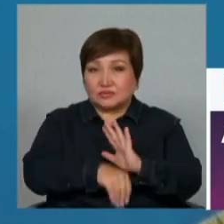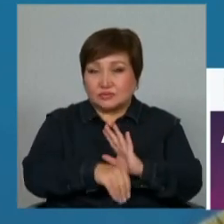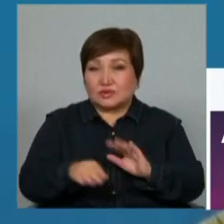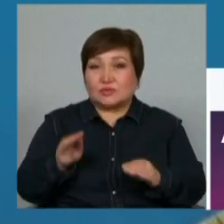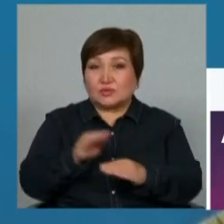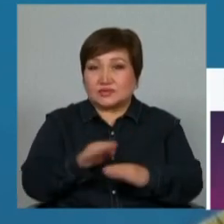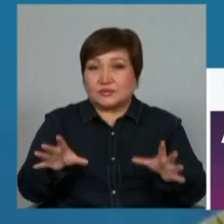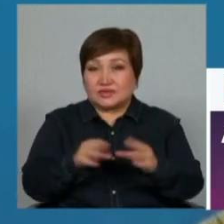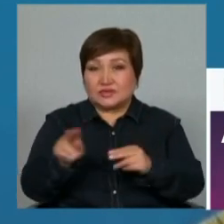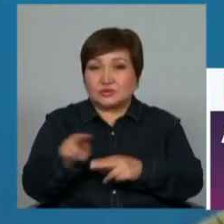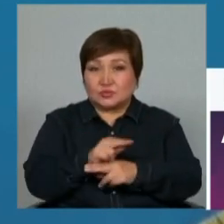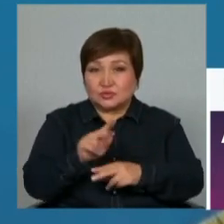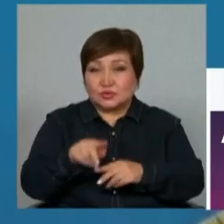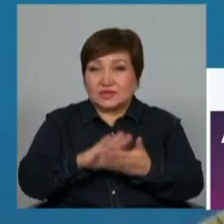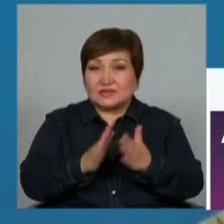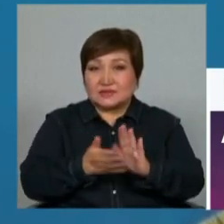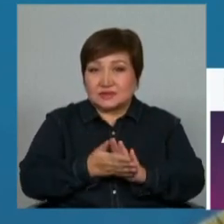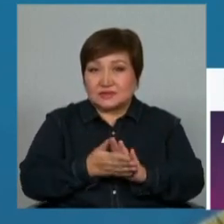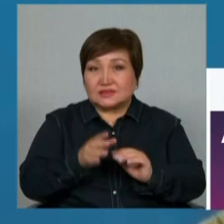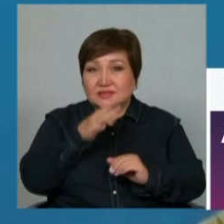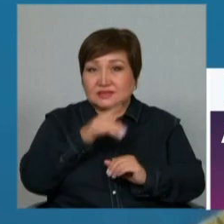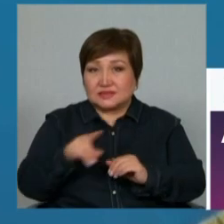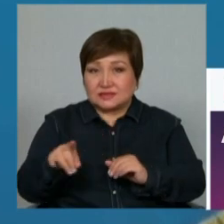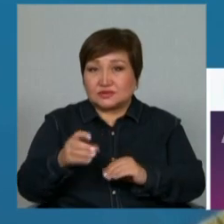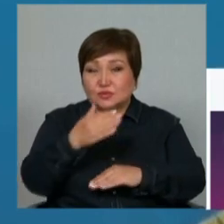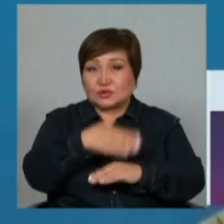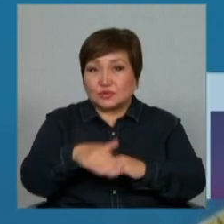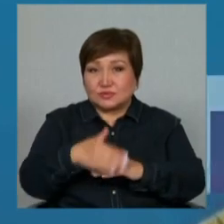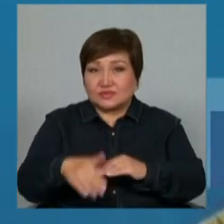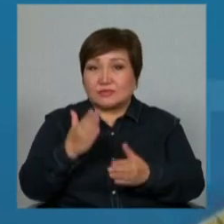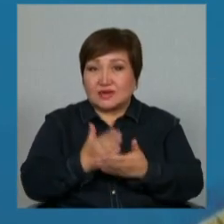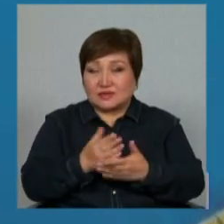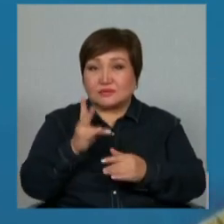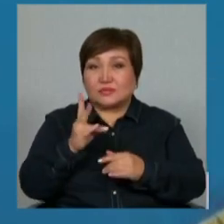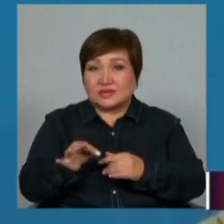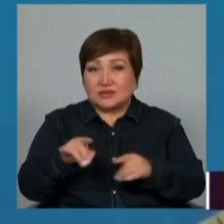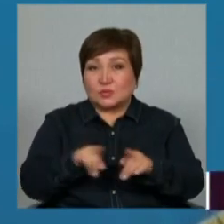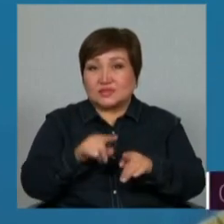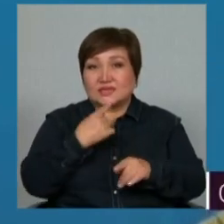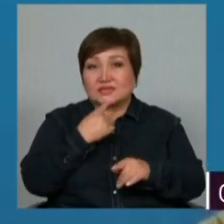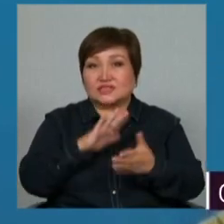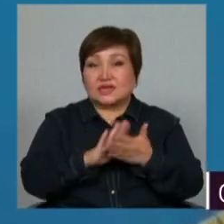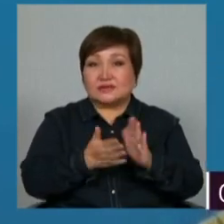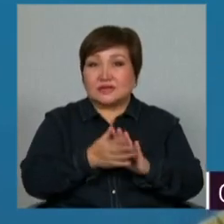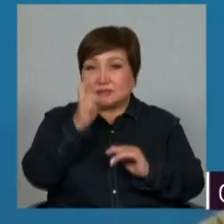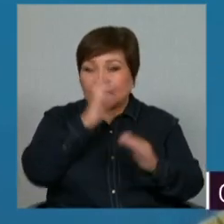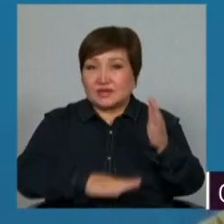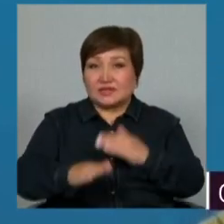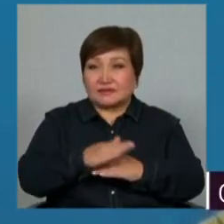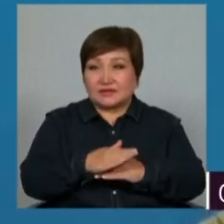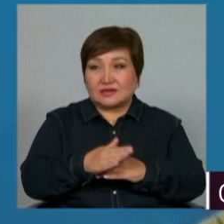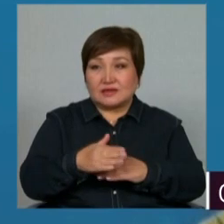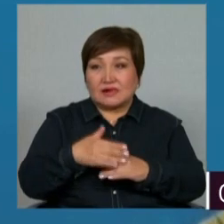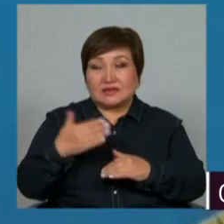жатады. Сол кездескен кезде айтады, мұны көшемізде бар, бірақ осындай қиын жағдай мемлекеттің тарапына алынса